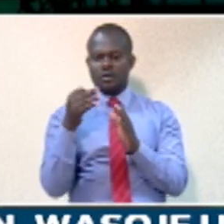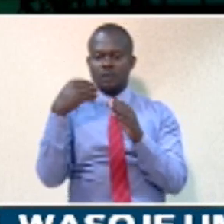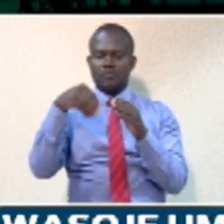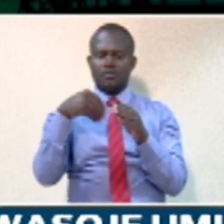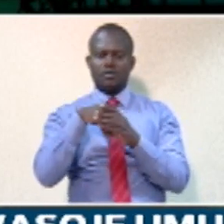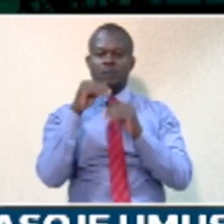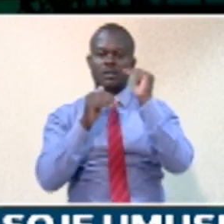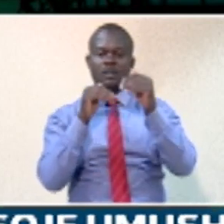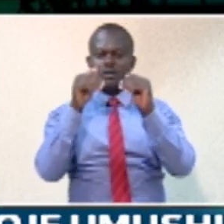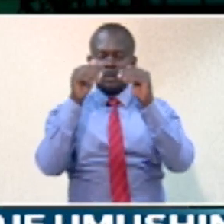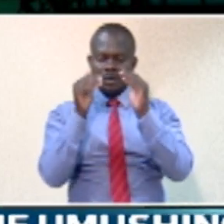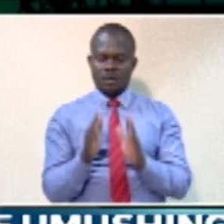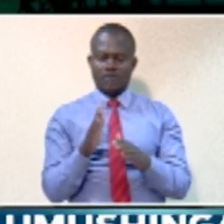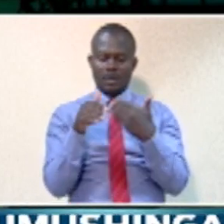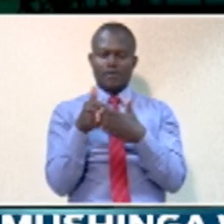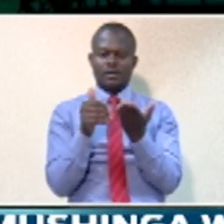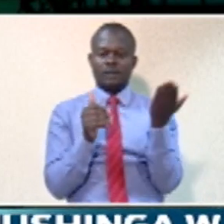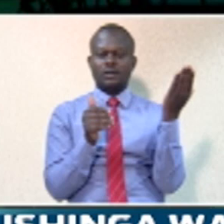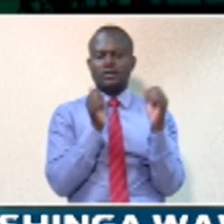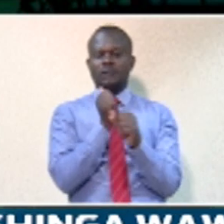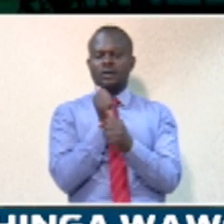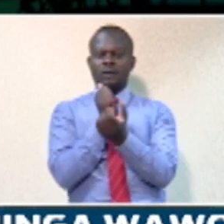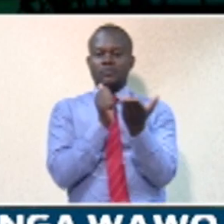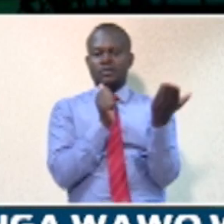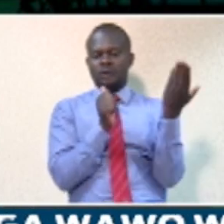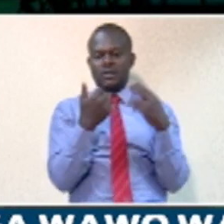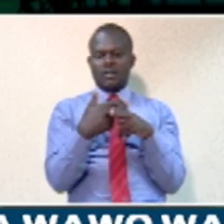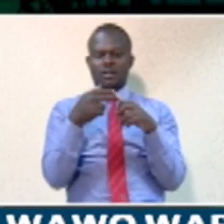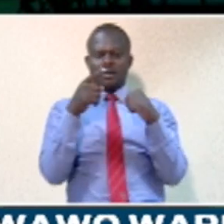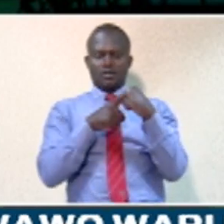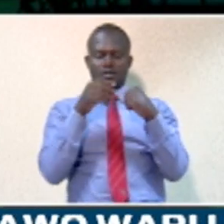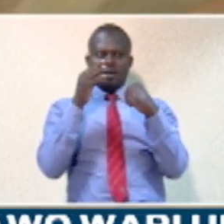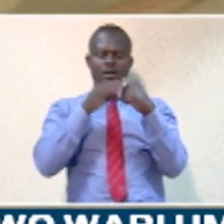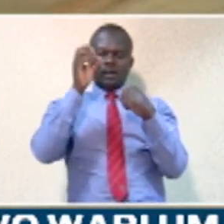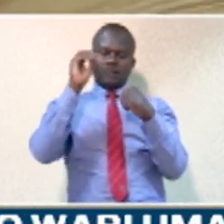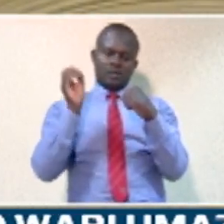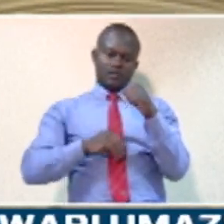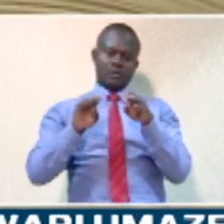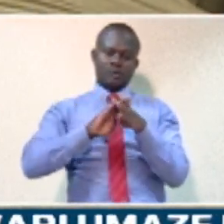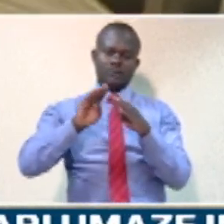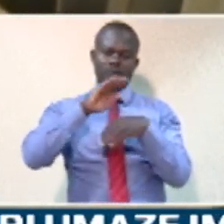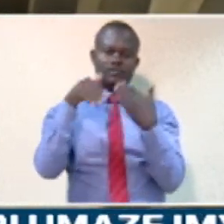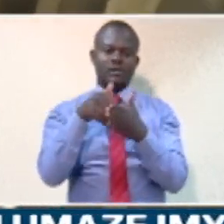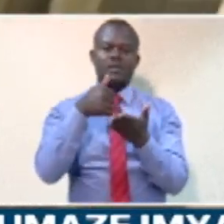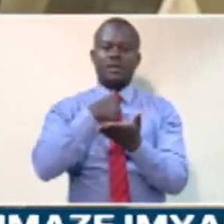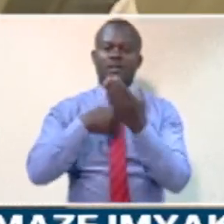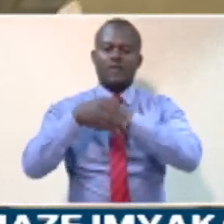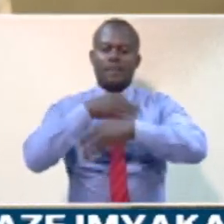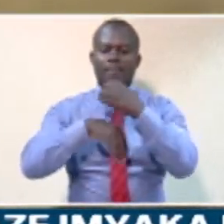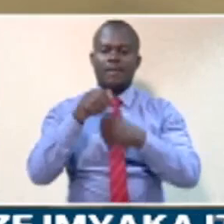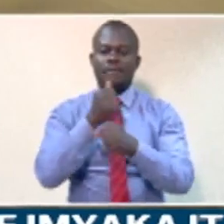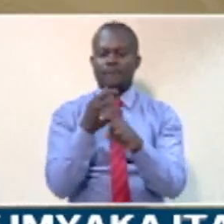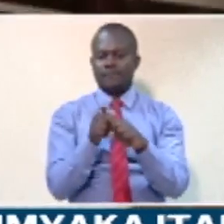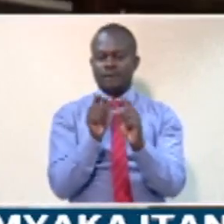rw'ubwubatsi n'inganda zikora ibijyanye nabwo zihariye 68% by'ishoramari ryose. Abafite inganda zikora ibyuma bitandukanye bikenerwa